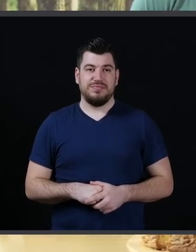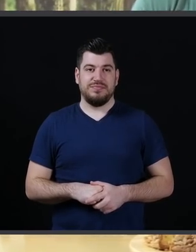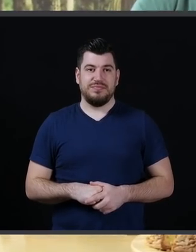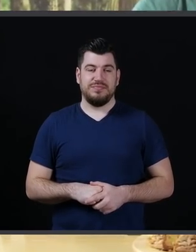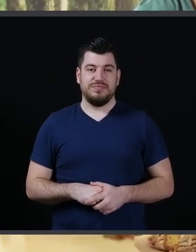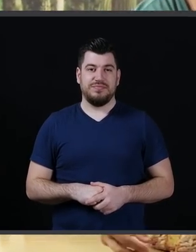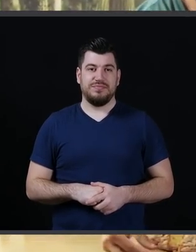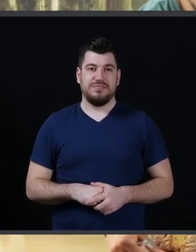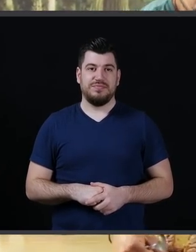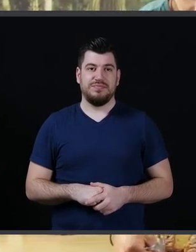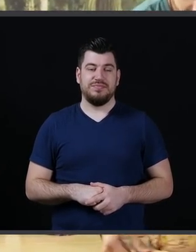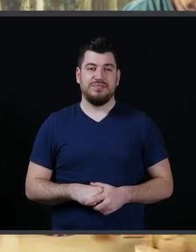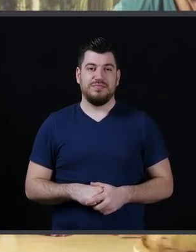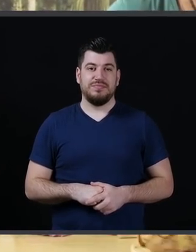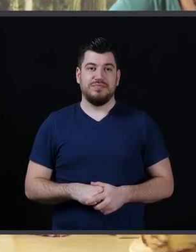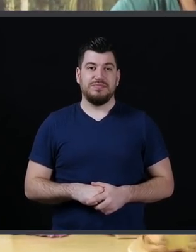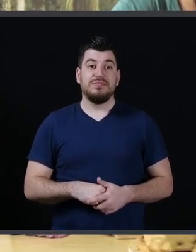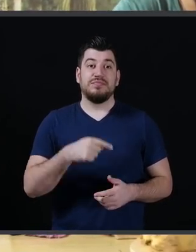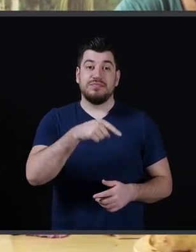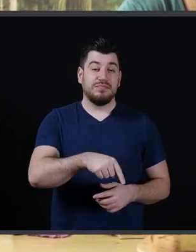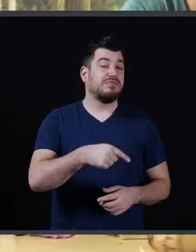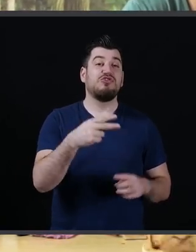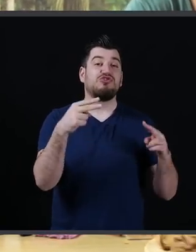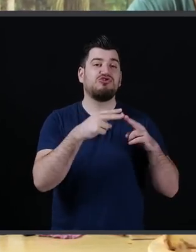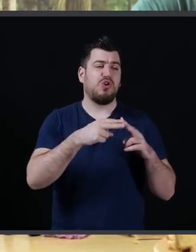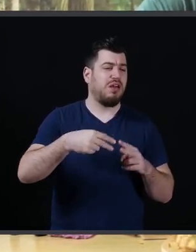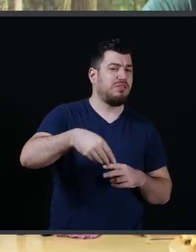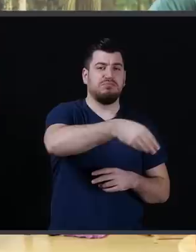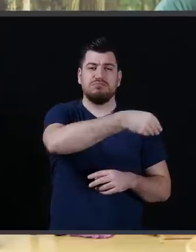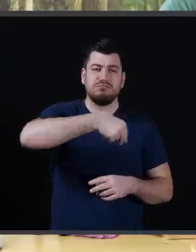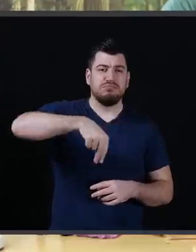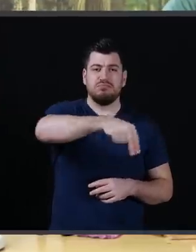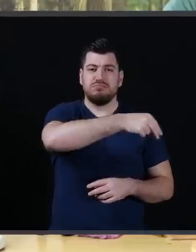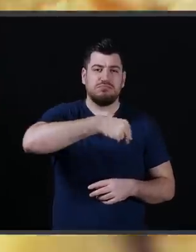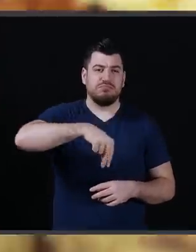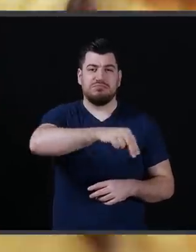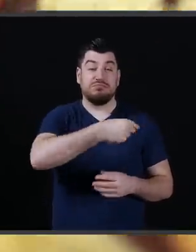Και θα ρίξω μπόλικη σοκολάτα από πάνω.